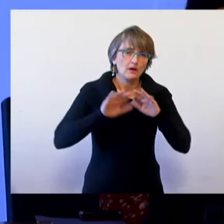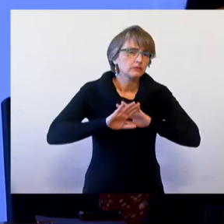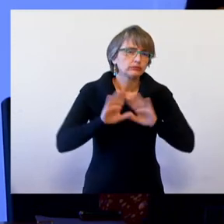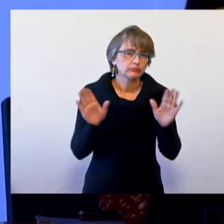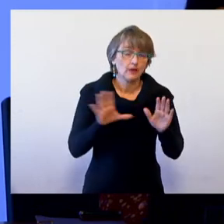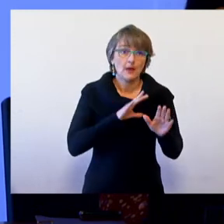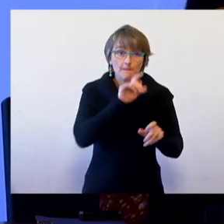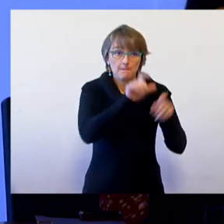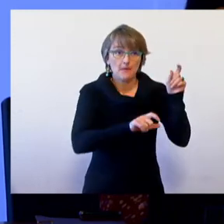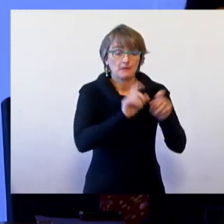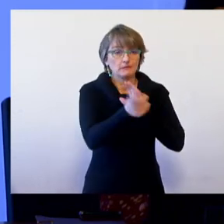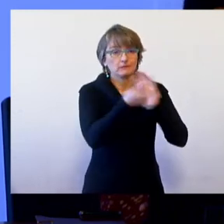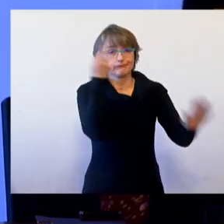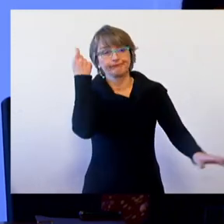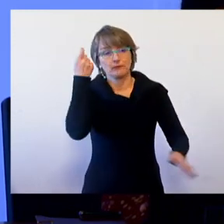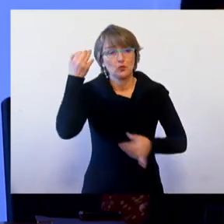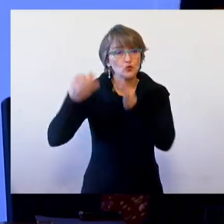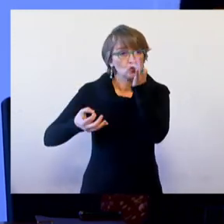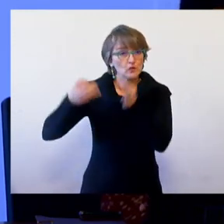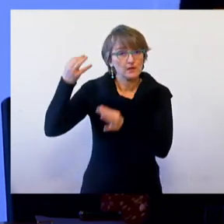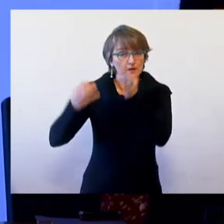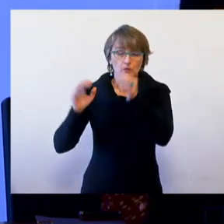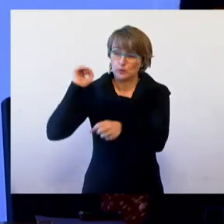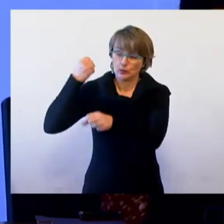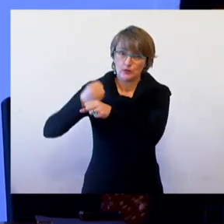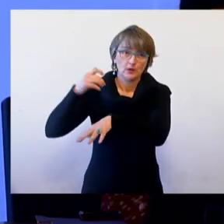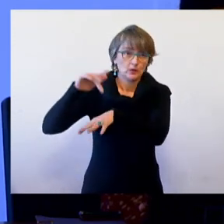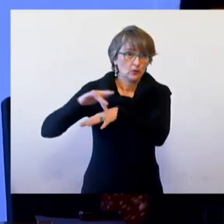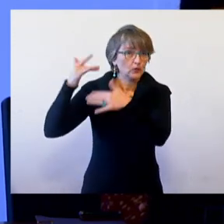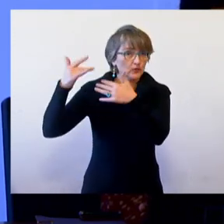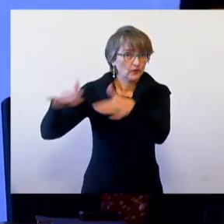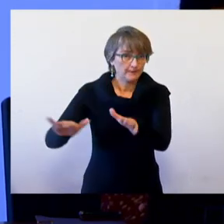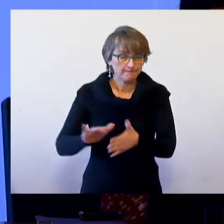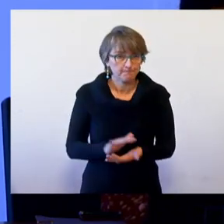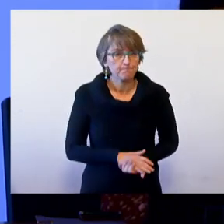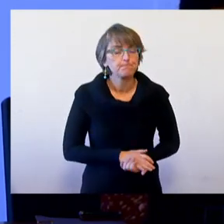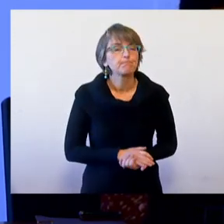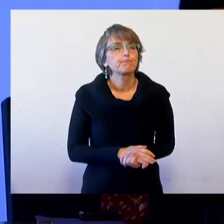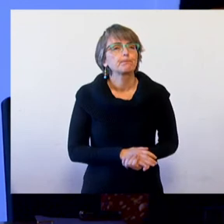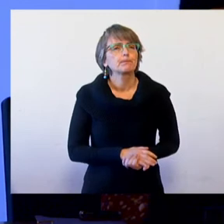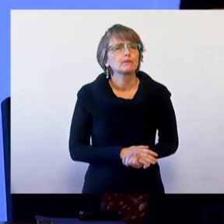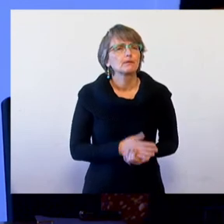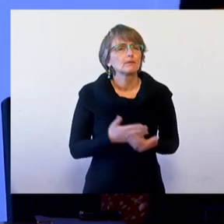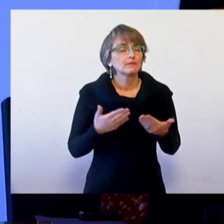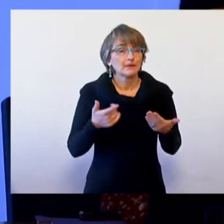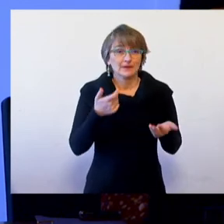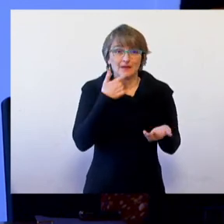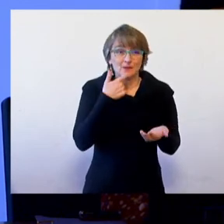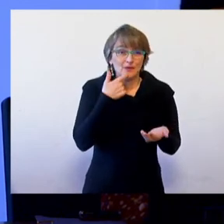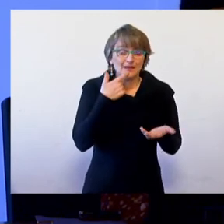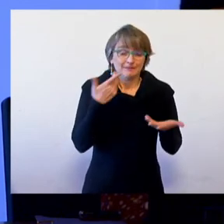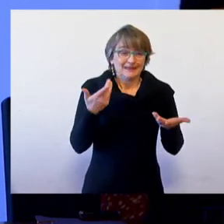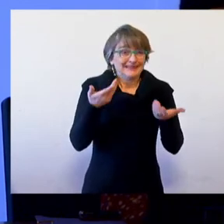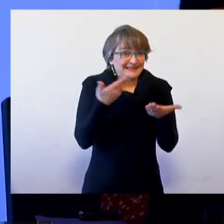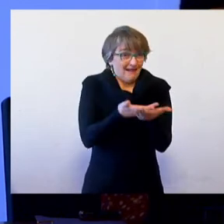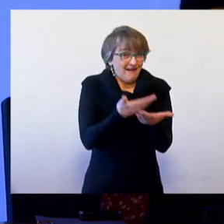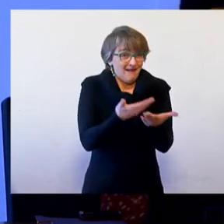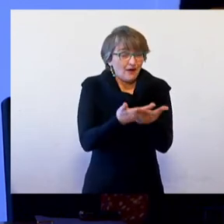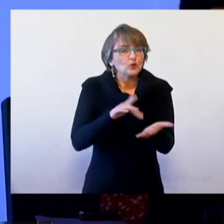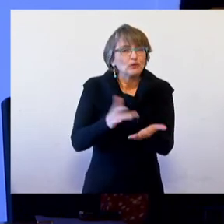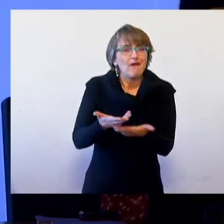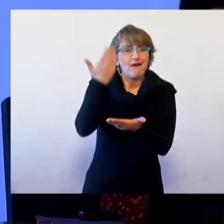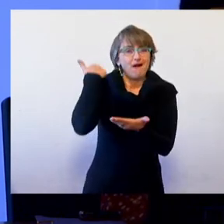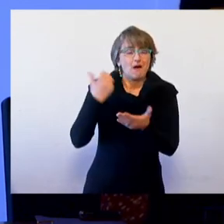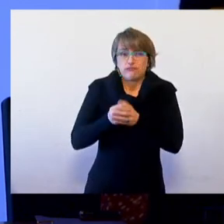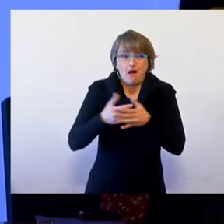la justice et qui ont fait l'objet de sanctions. Aujourd'hui, donc, on a cassé une partie du phénomène. Une